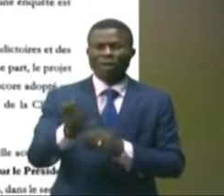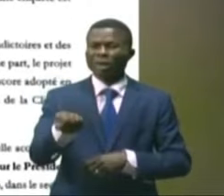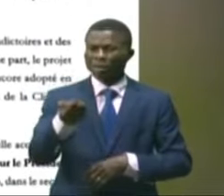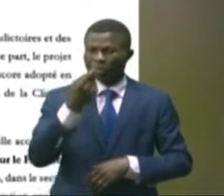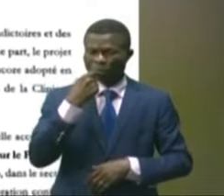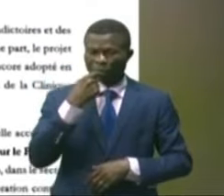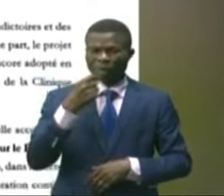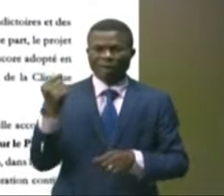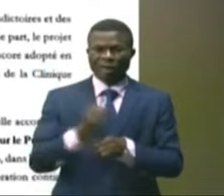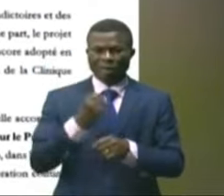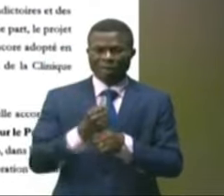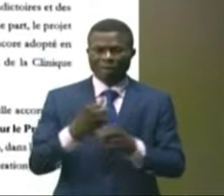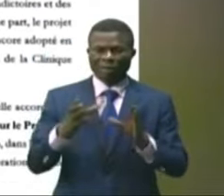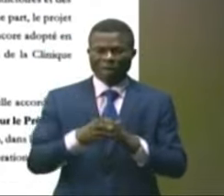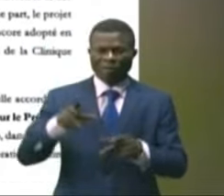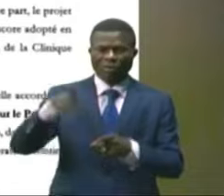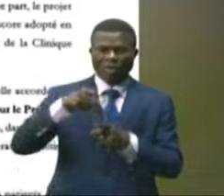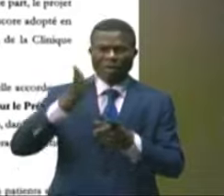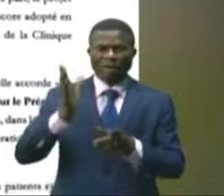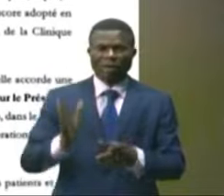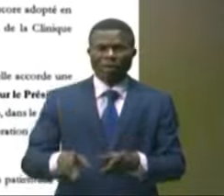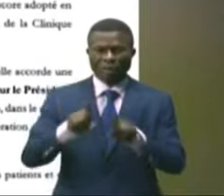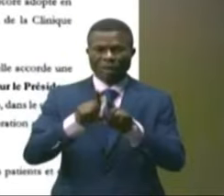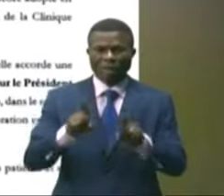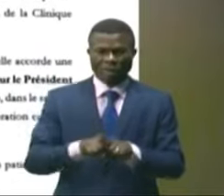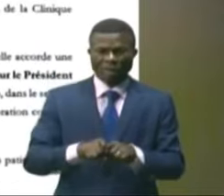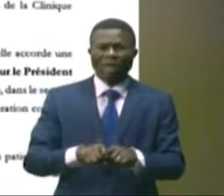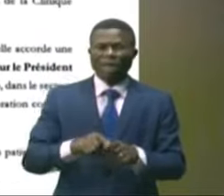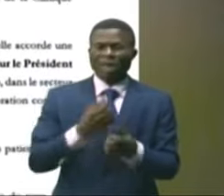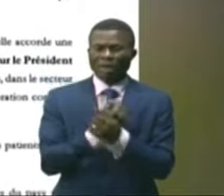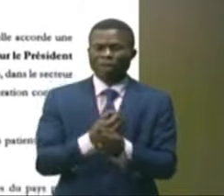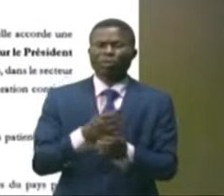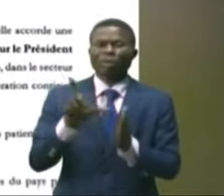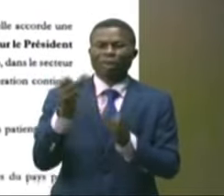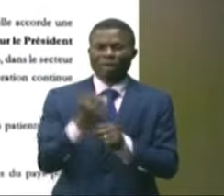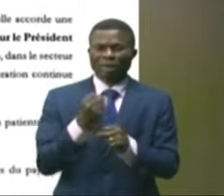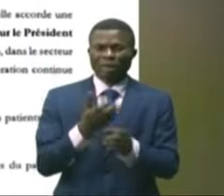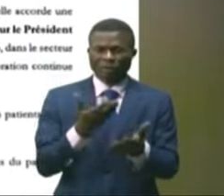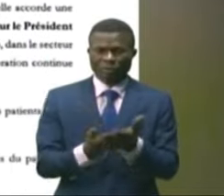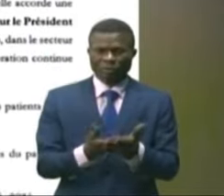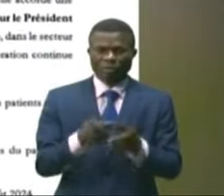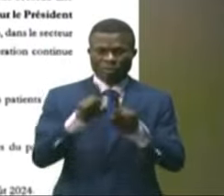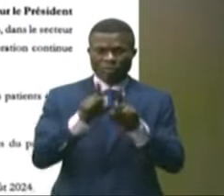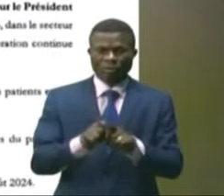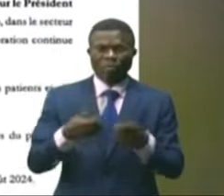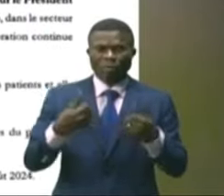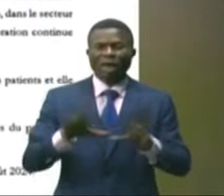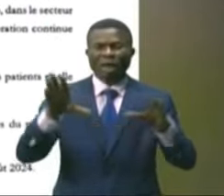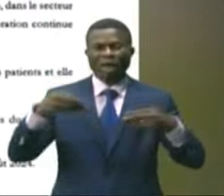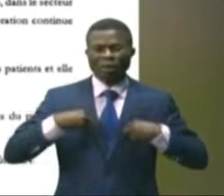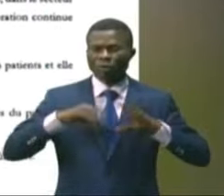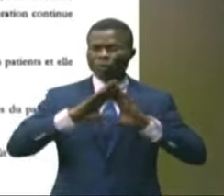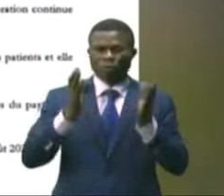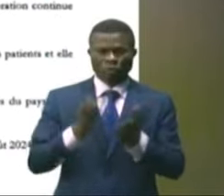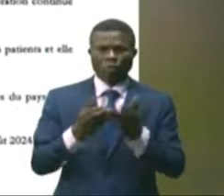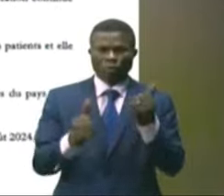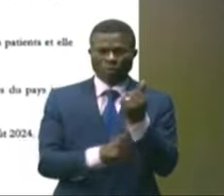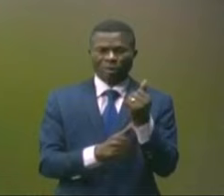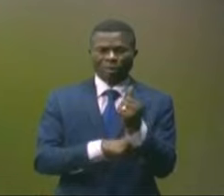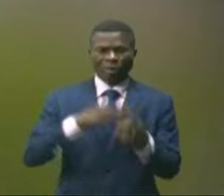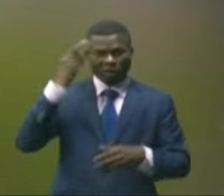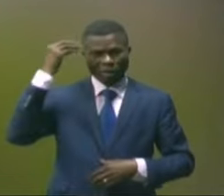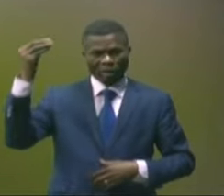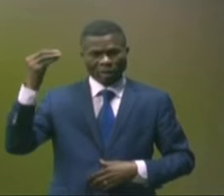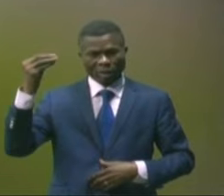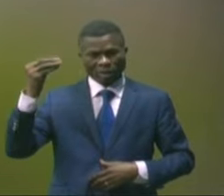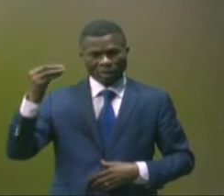et services avec professionnalisme et éthique médicale. Aussi, elle reste ouverte avec son espoir